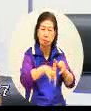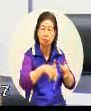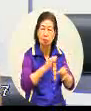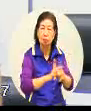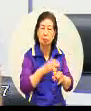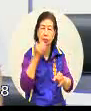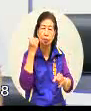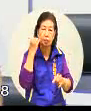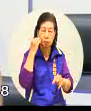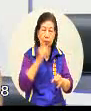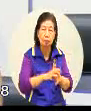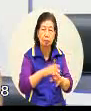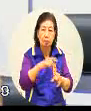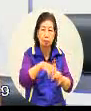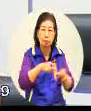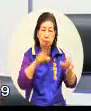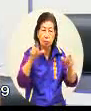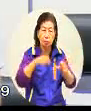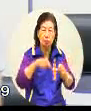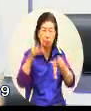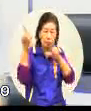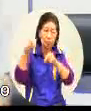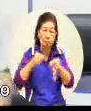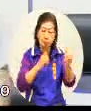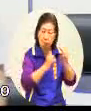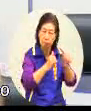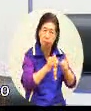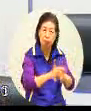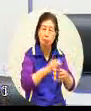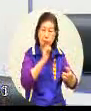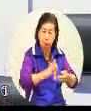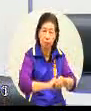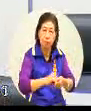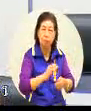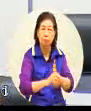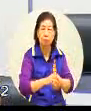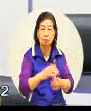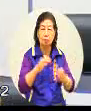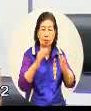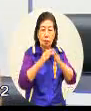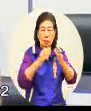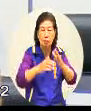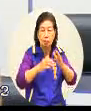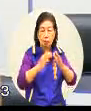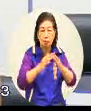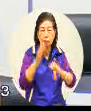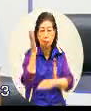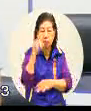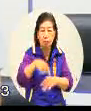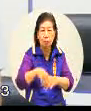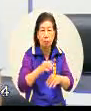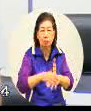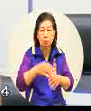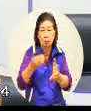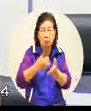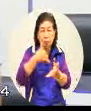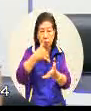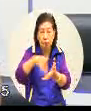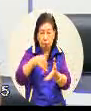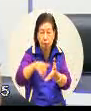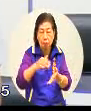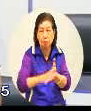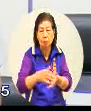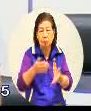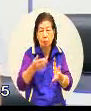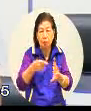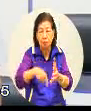来做一个决定安尼。啊，若讲市府，都讲今年无变这个预算，我甲李长，我两个来开。啊，市府来